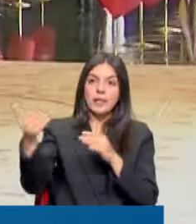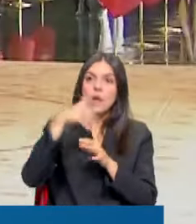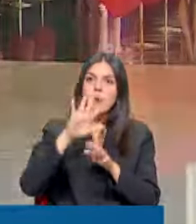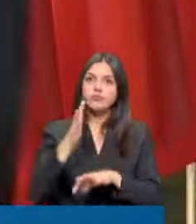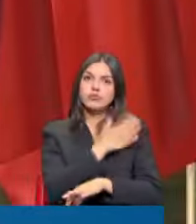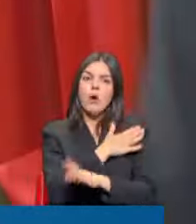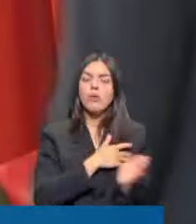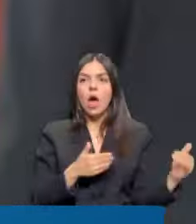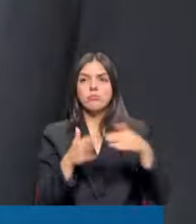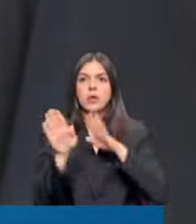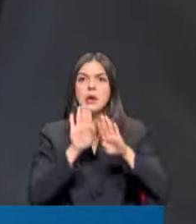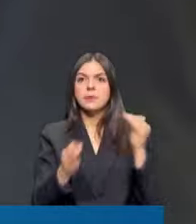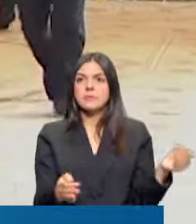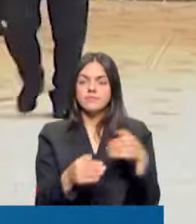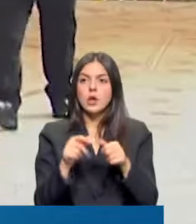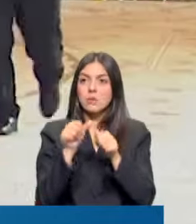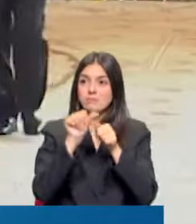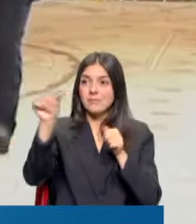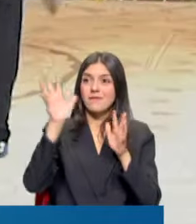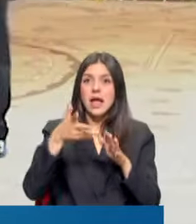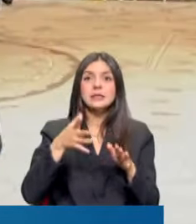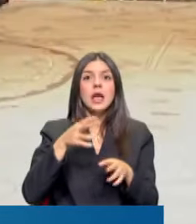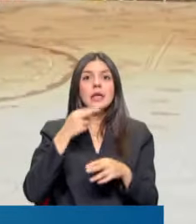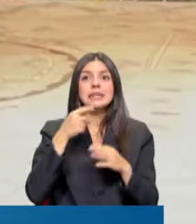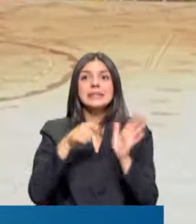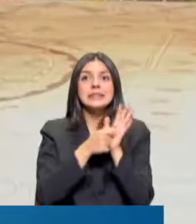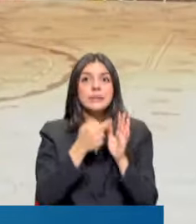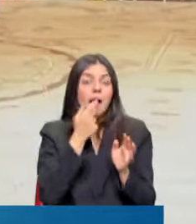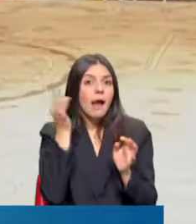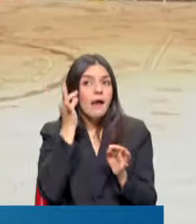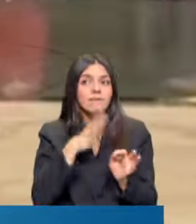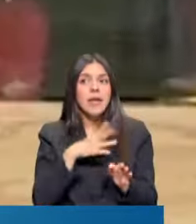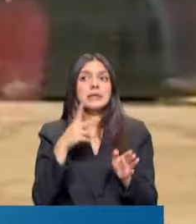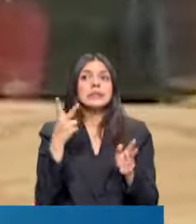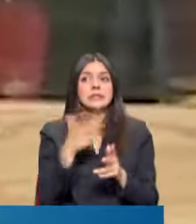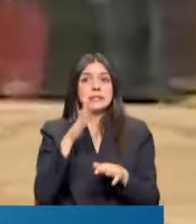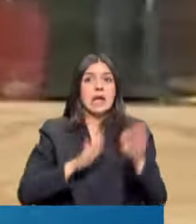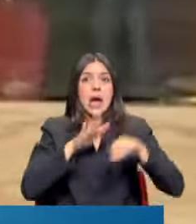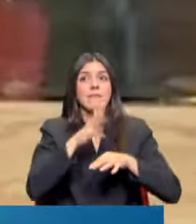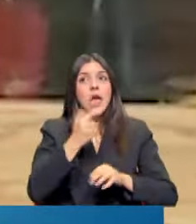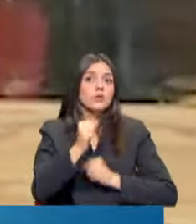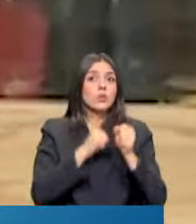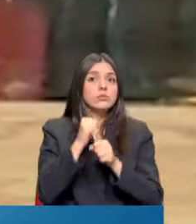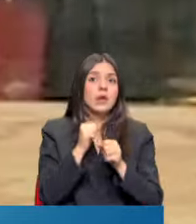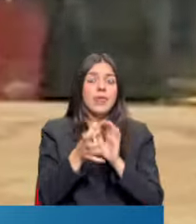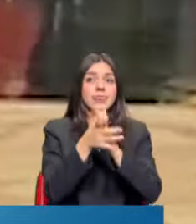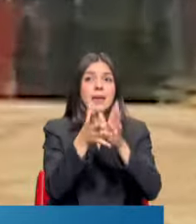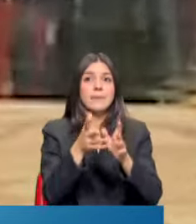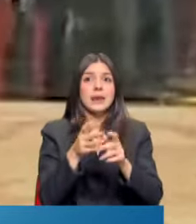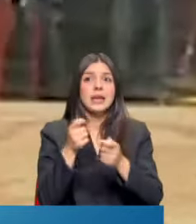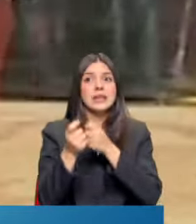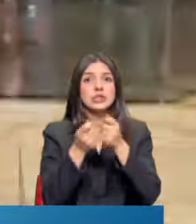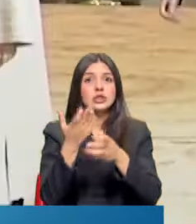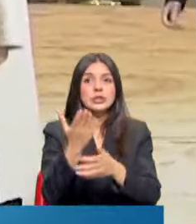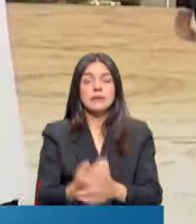sol taraftan alındı. Mesafe uzayınca anons edilen isimler ya hızlı adımlarla ya da koşarak tebriğe yetişmeye çalıştı. Diyanet